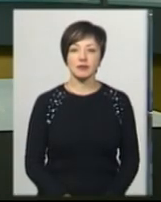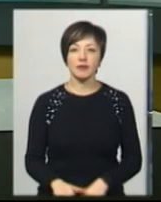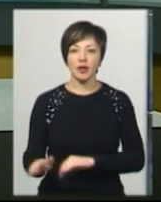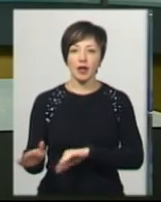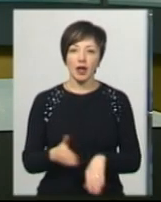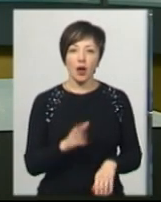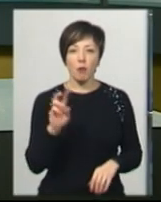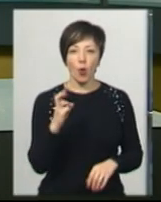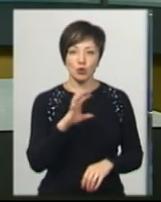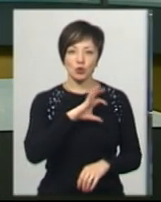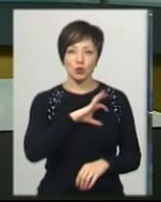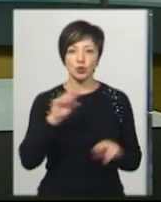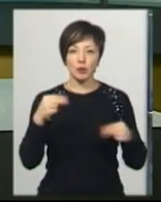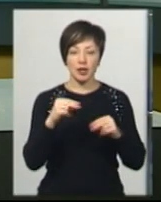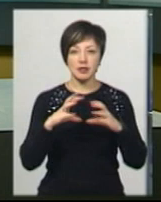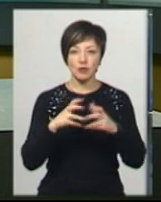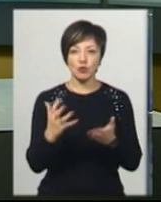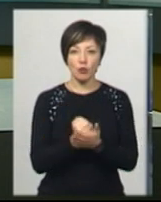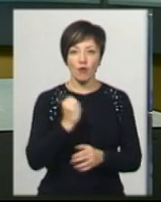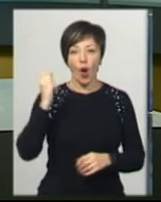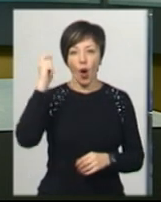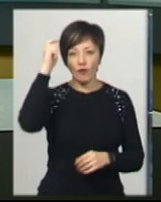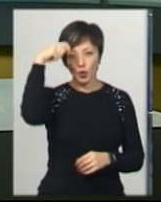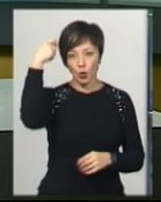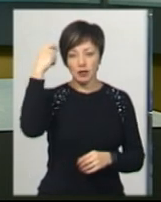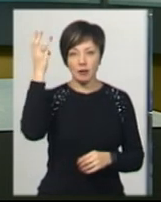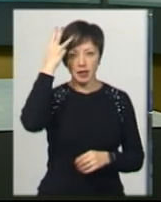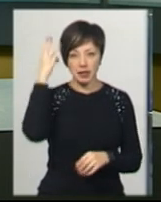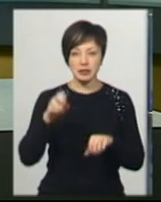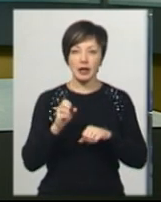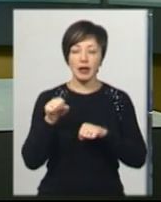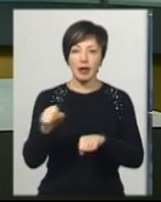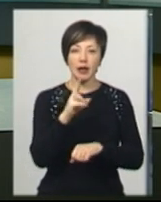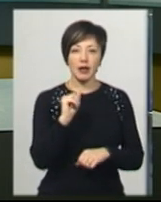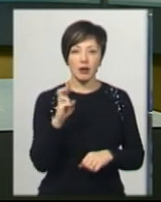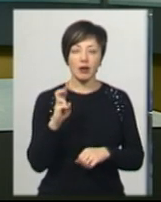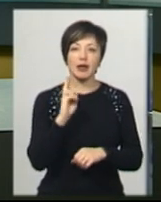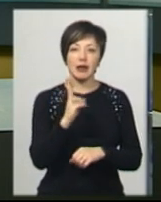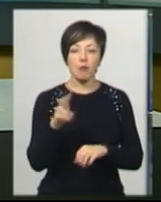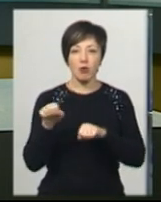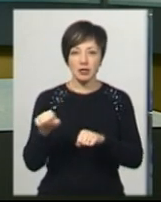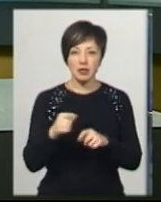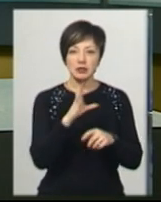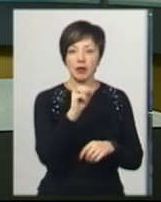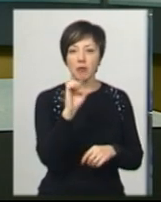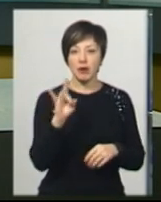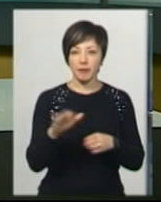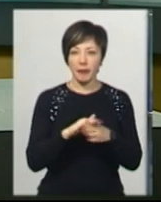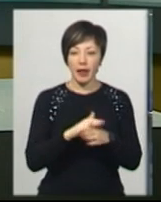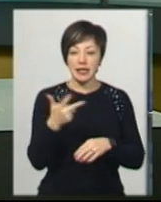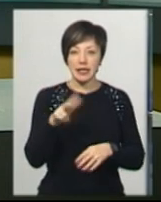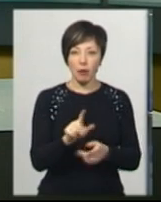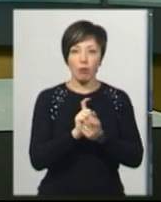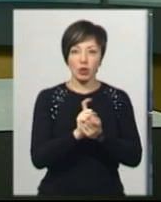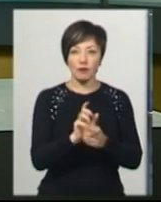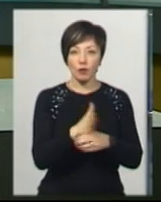Бронзу чемпіонату світу здобув в Туреччині хмельницький кікбоксер, майстер спорту міжнародного класу Ярослав Сабар. Спортсмен провів 3